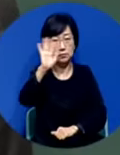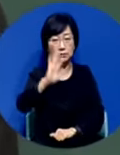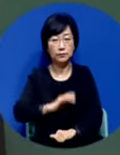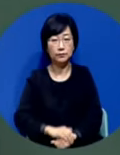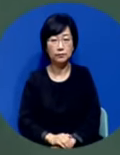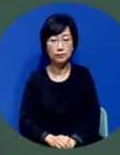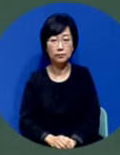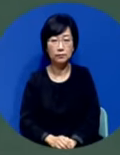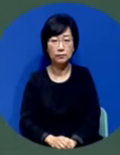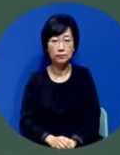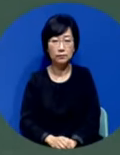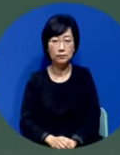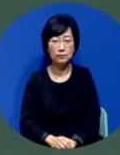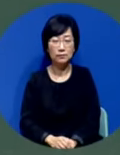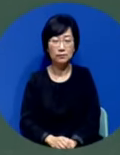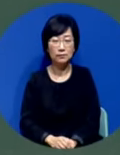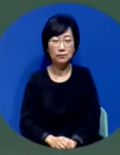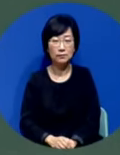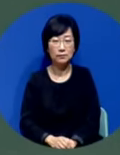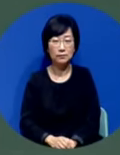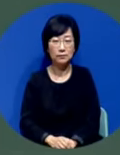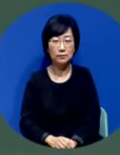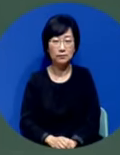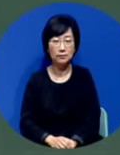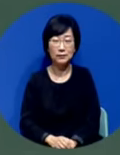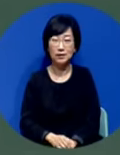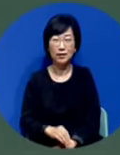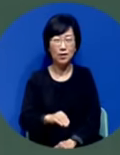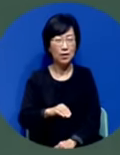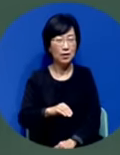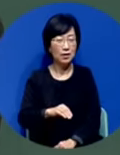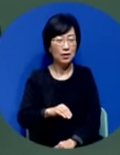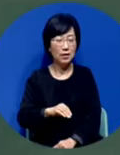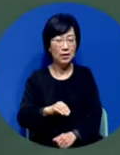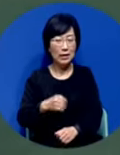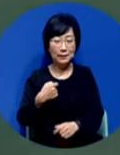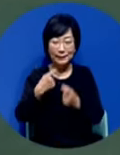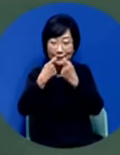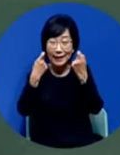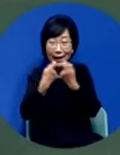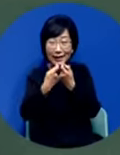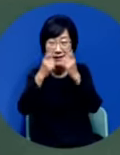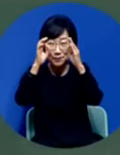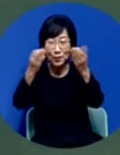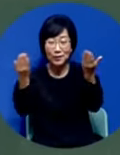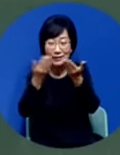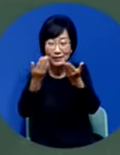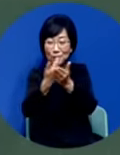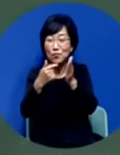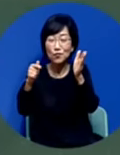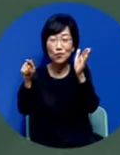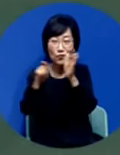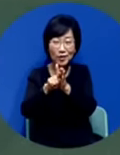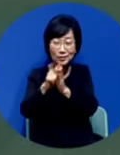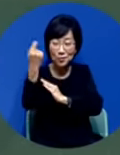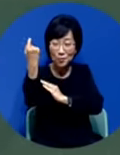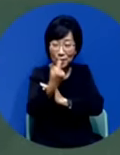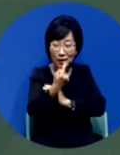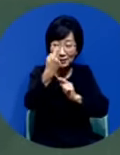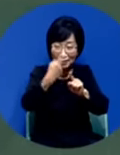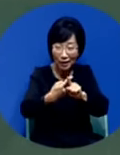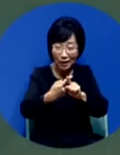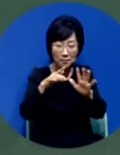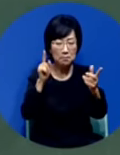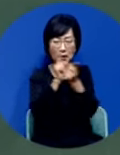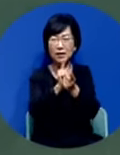那我们要知道埃塞俄比亚的太监，他不是过来办事之后才见到腓力的。 우리는 주로 볼일부로 왔다가 뭐 이렇게 예배당 돌고 일 안 합니까? 그게 아니고. 예배하기 위해서 왔다고 돼요.